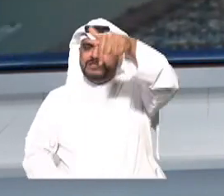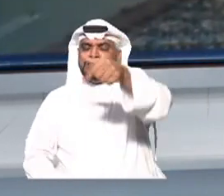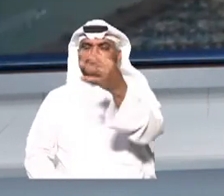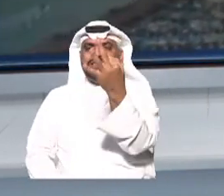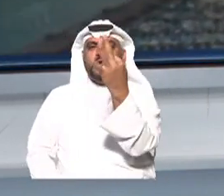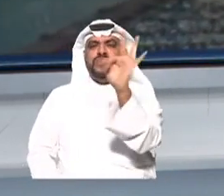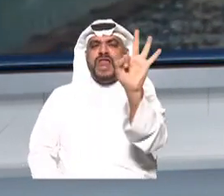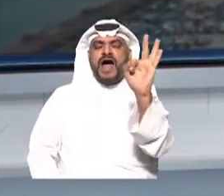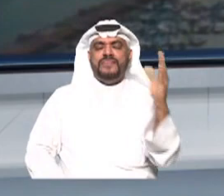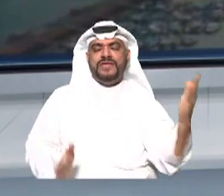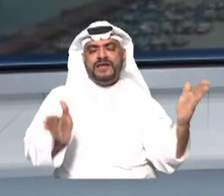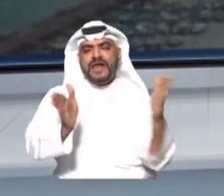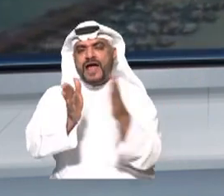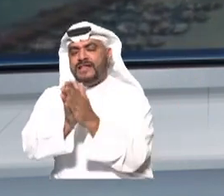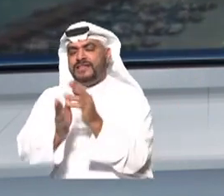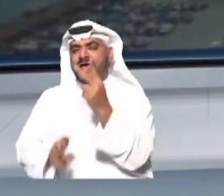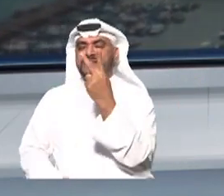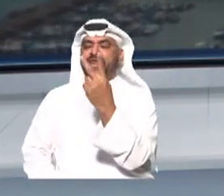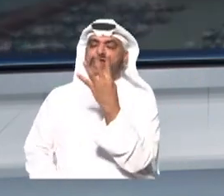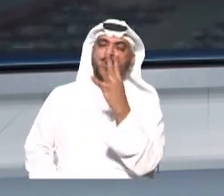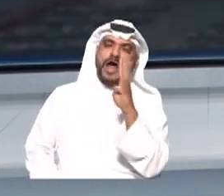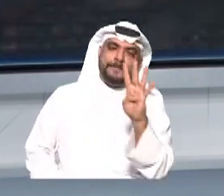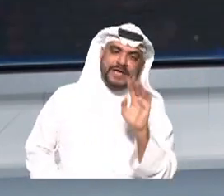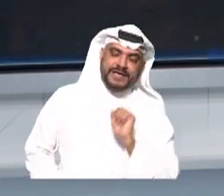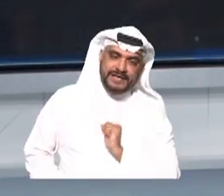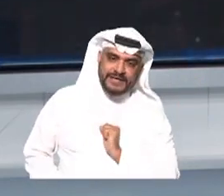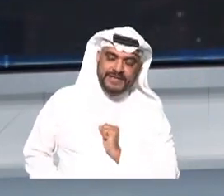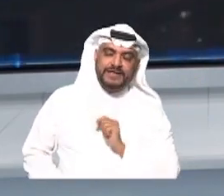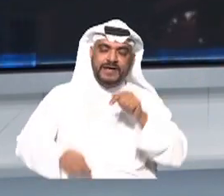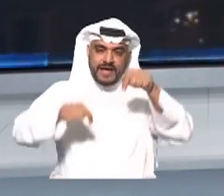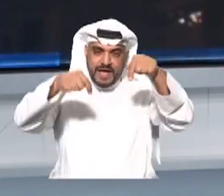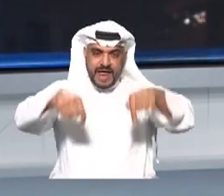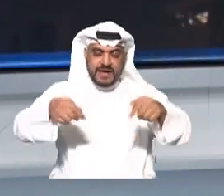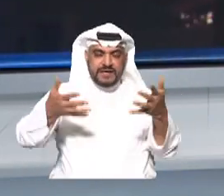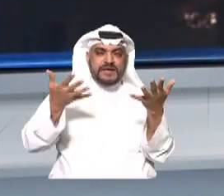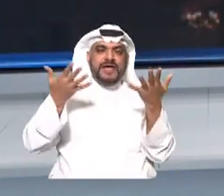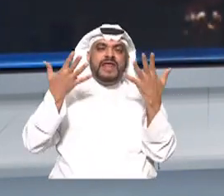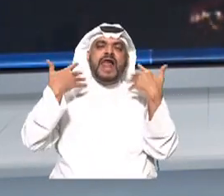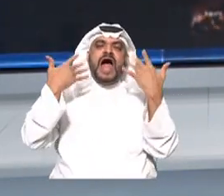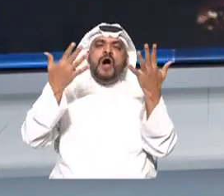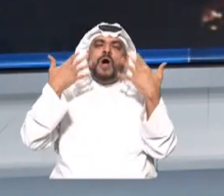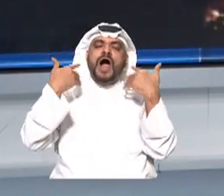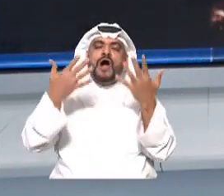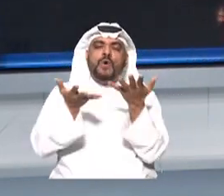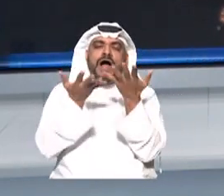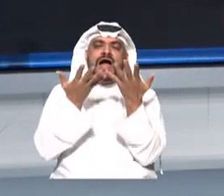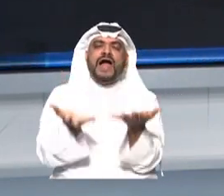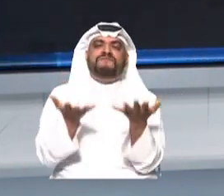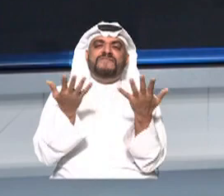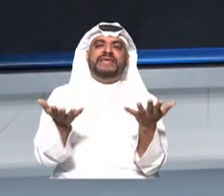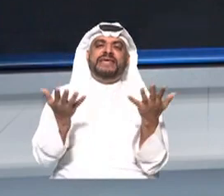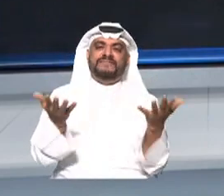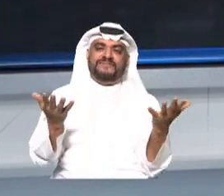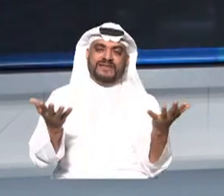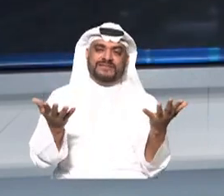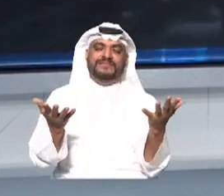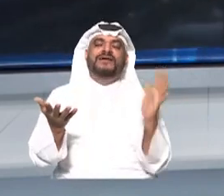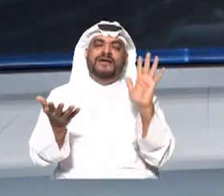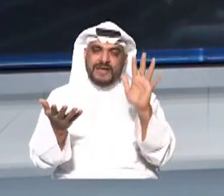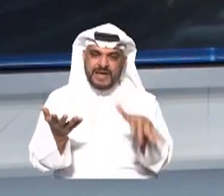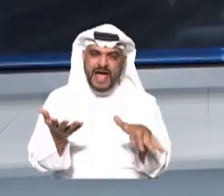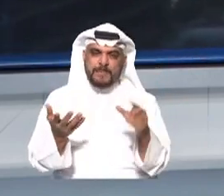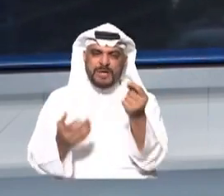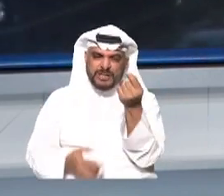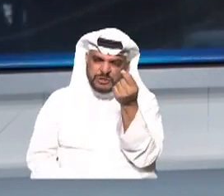إلى 42 درجة مئوية. رياح متقلبة الاتجاه إلى جنوبية شرقية خفيفة إلى معتدلة السرعة، لكن أيضا قد تنشط